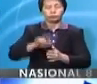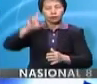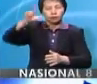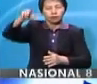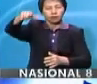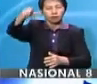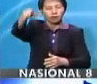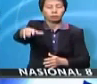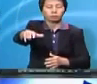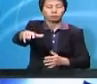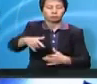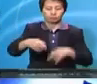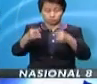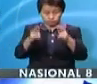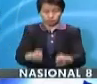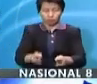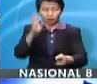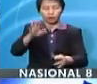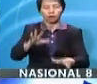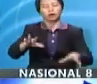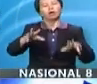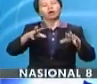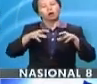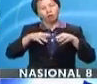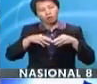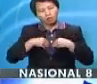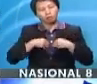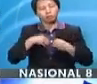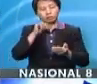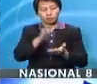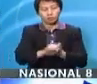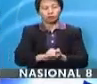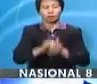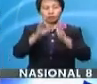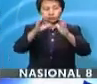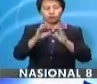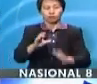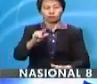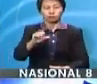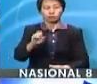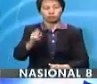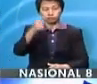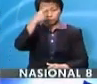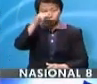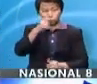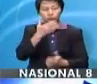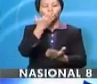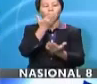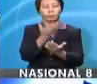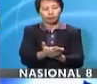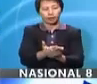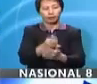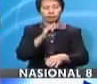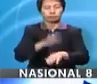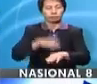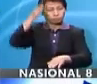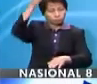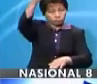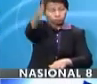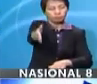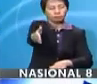laun rakyat akan terima bahawa langkah ini adalah untuk kebaikan jangka